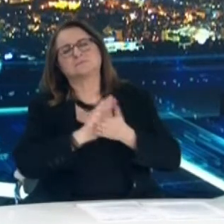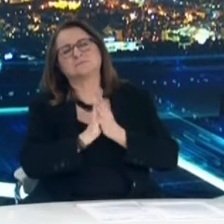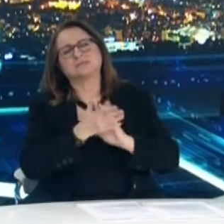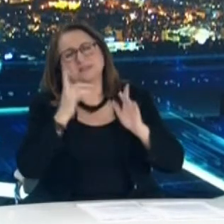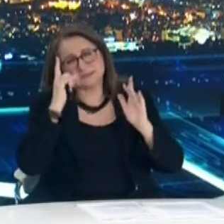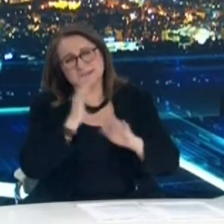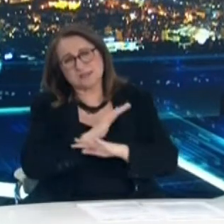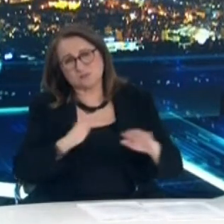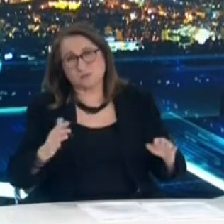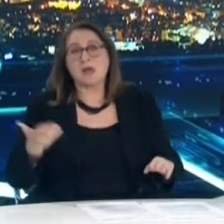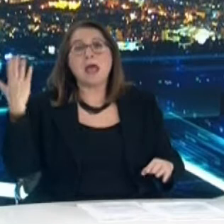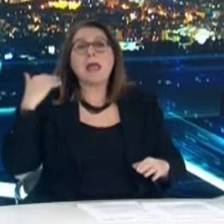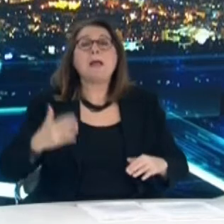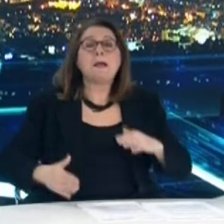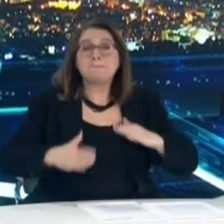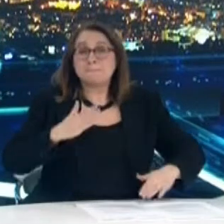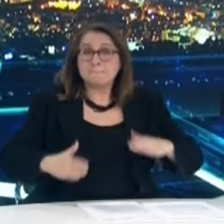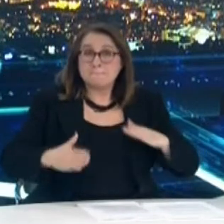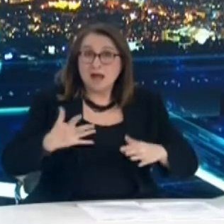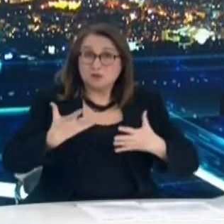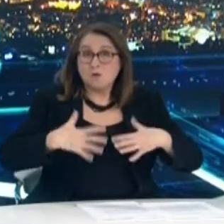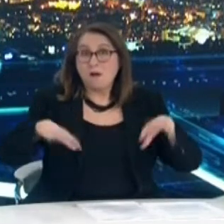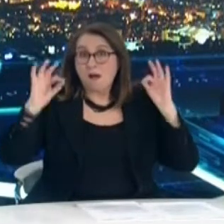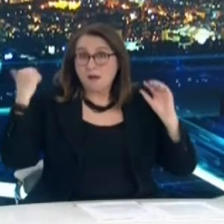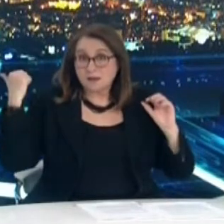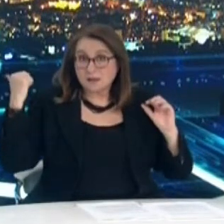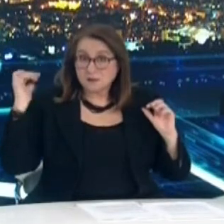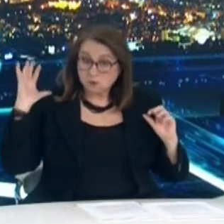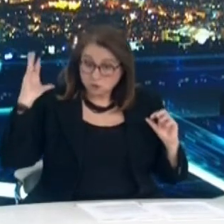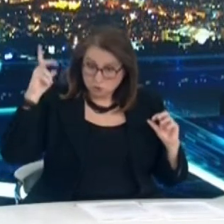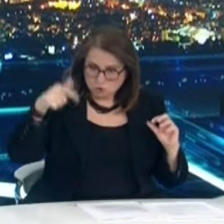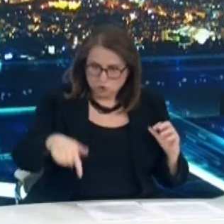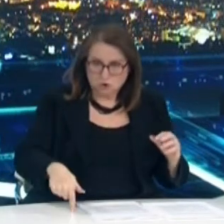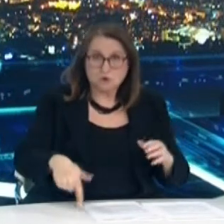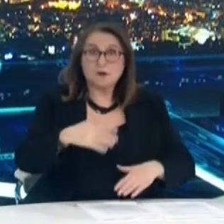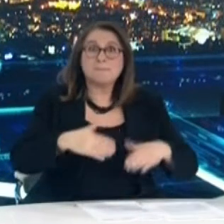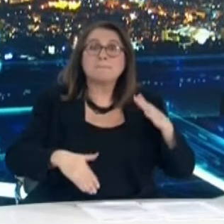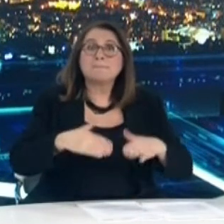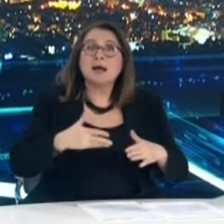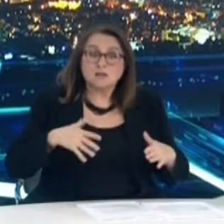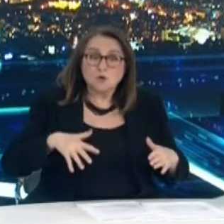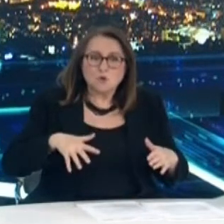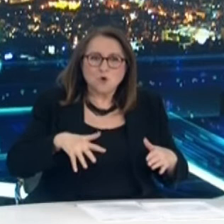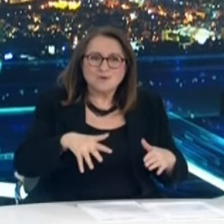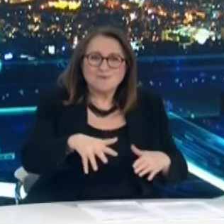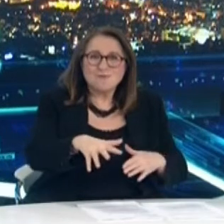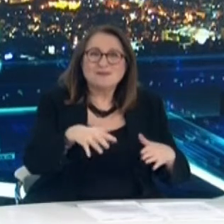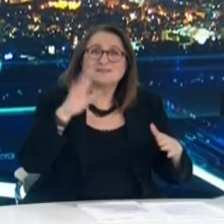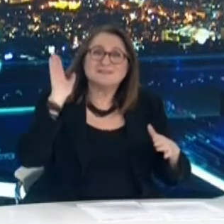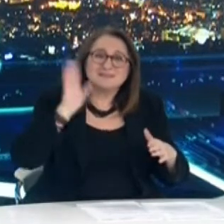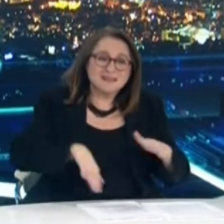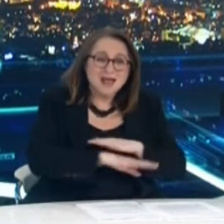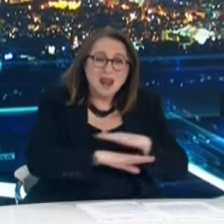Μάρτιο. Τότε βρισκόμασταν στην αρχή. Τώρα βλέπουμε ότι όλο αυτό έχει ένα τέλος και το τέλος θα έρθει με την ολοκλήρωση της